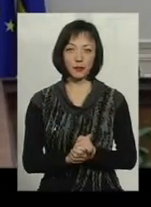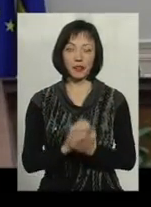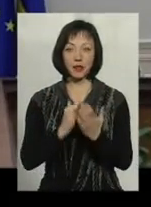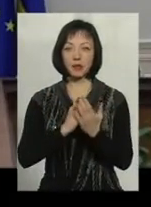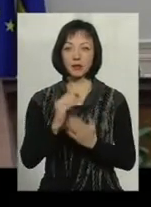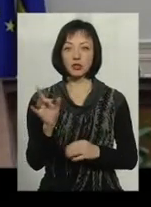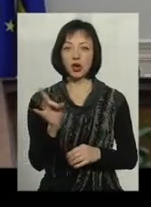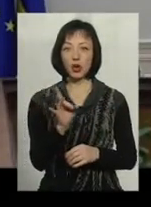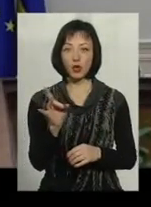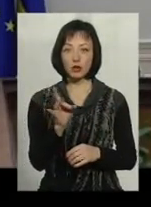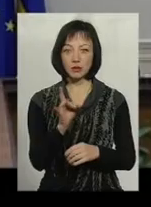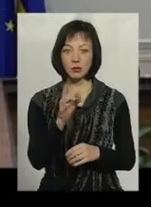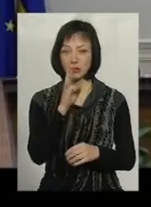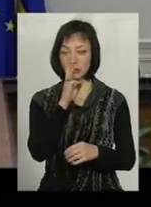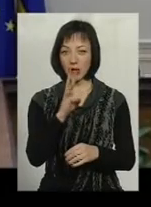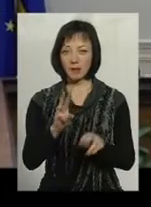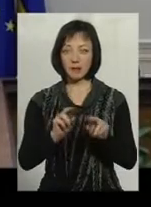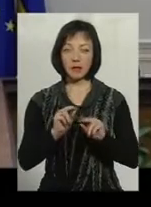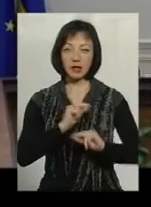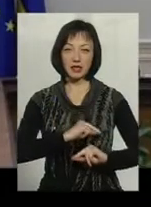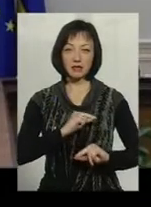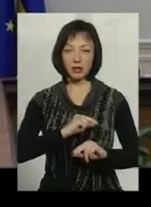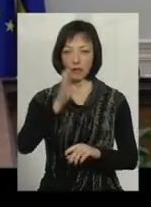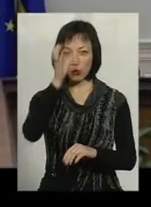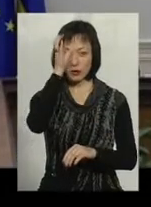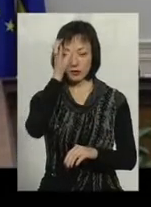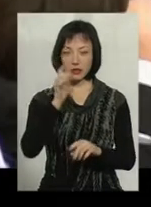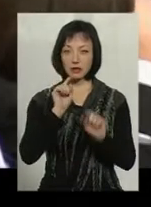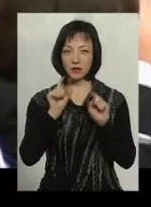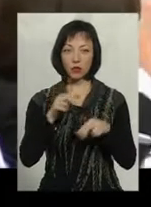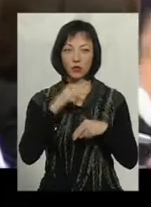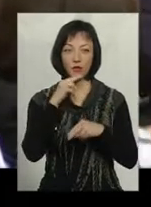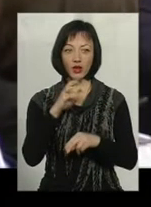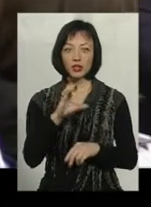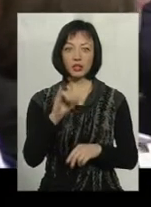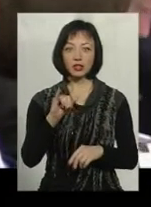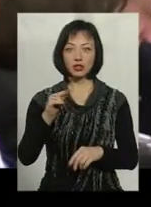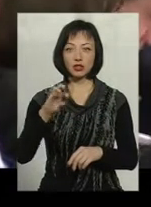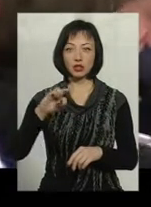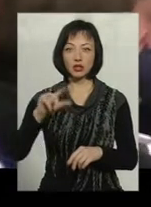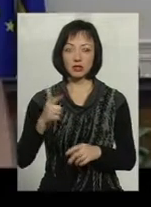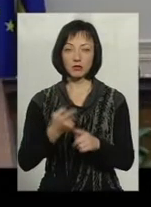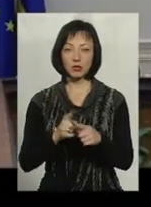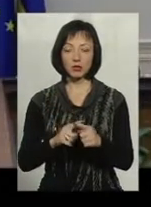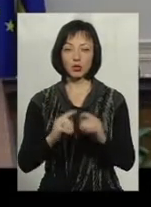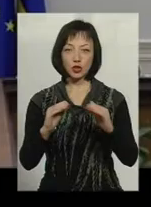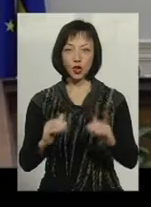від прем'єр-міністра на з одного із засідань уряду, а далі розмова у студії.